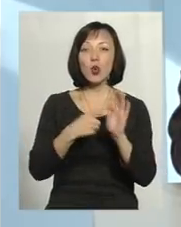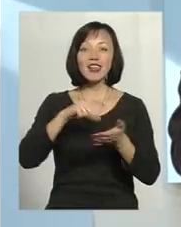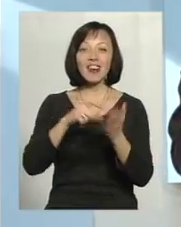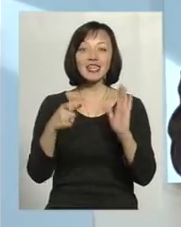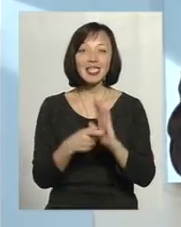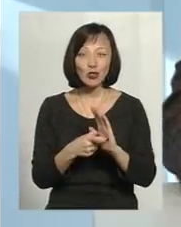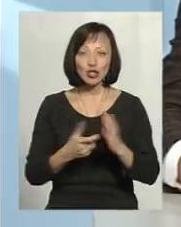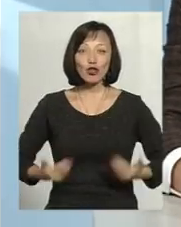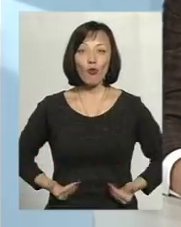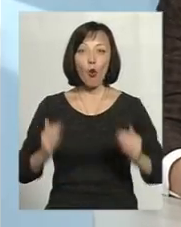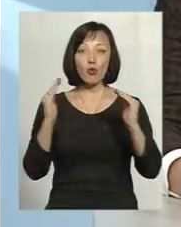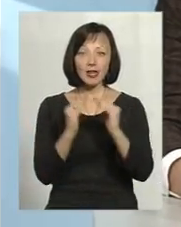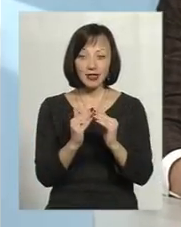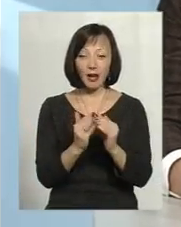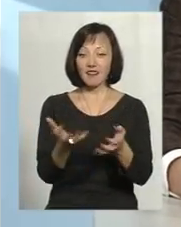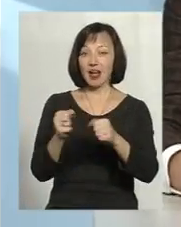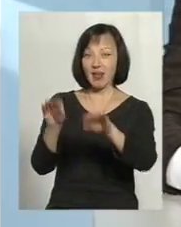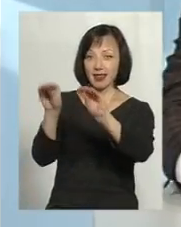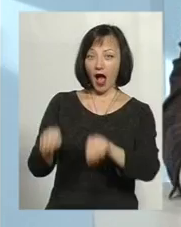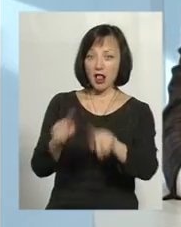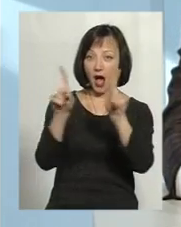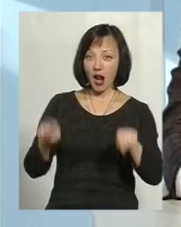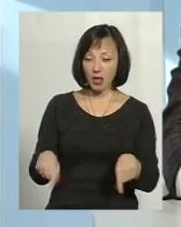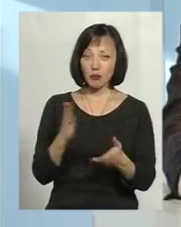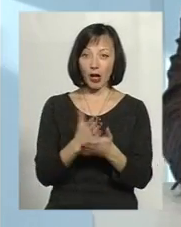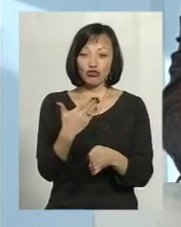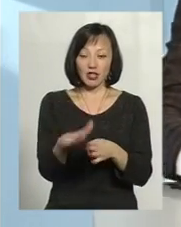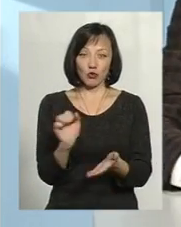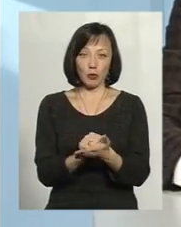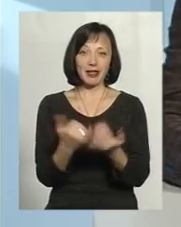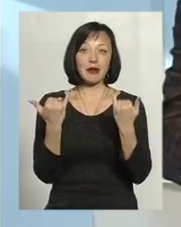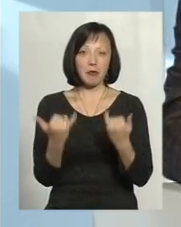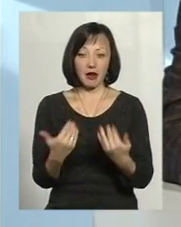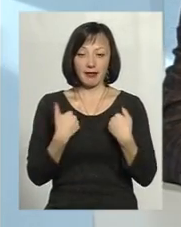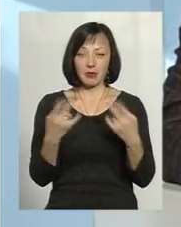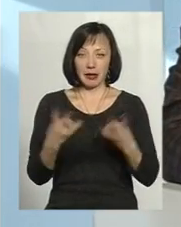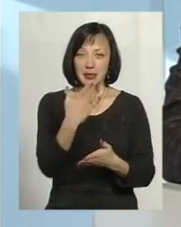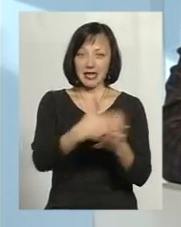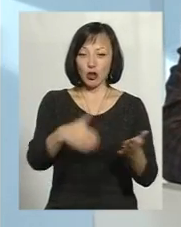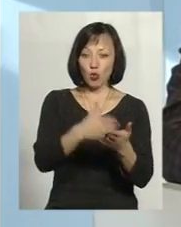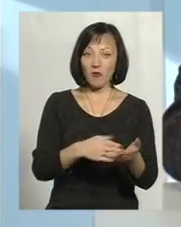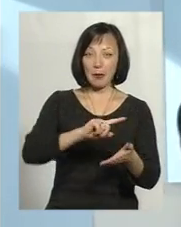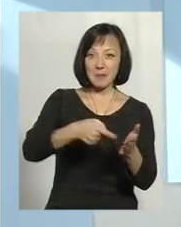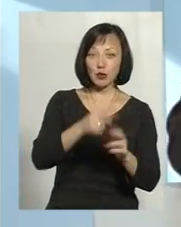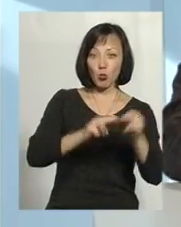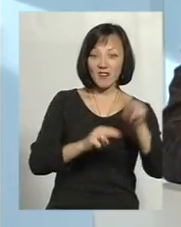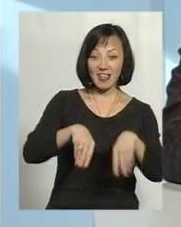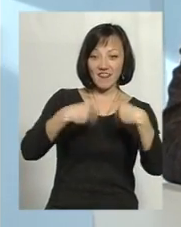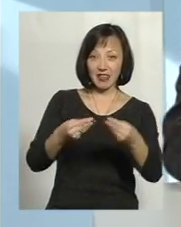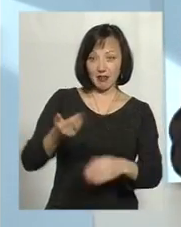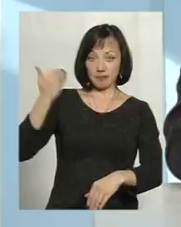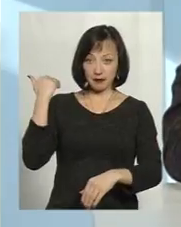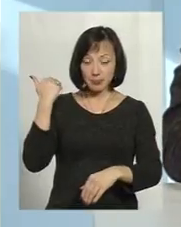600-квартирного житлового будинку, взяв декларацію, і він має частину документів. Тепер нам треба скасовувати ті містобудівні, які видали до